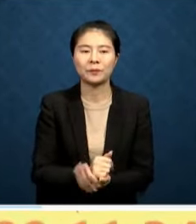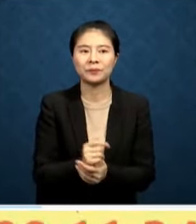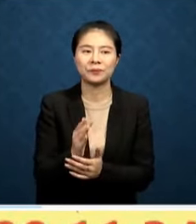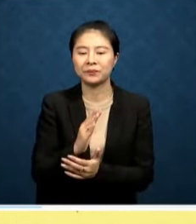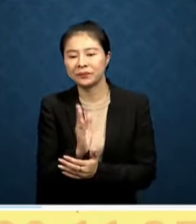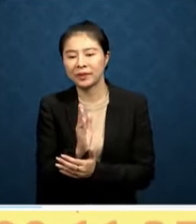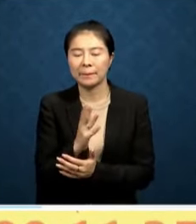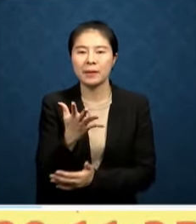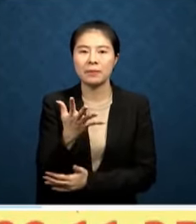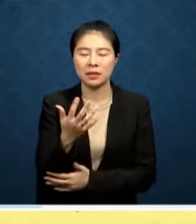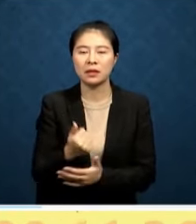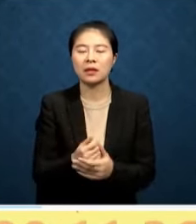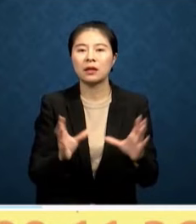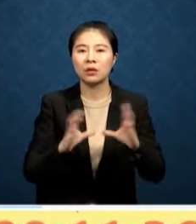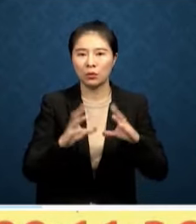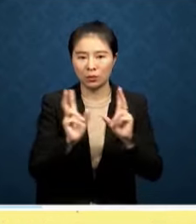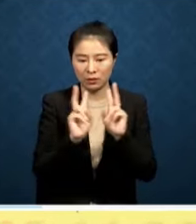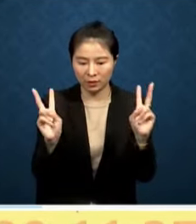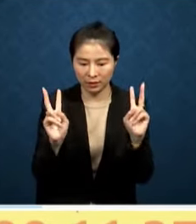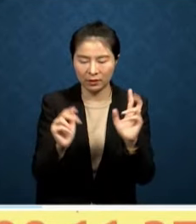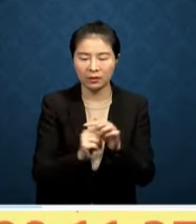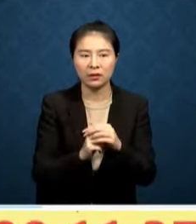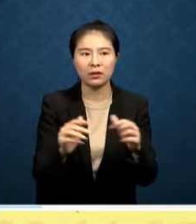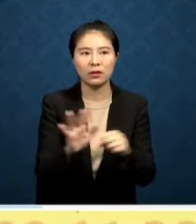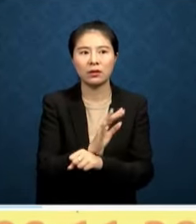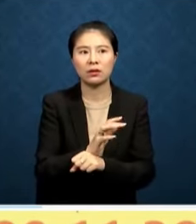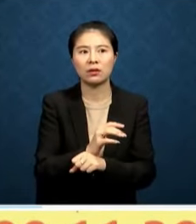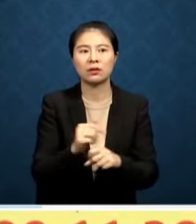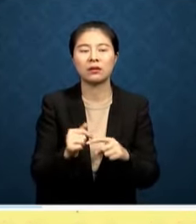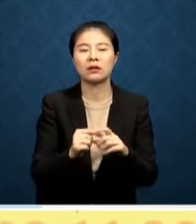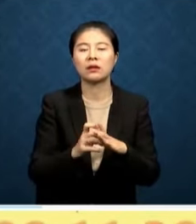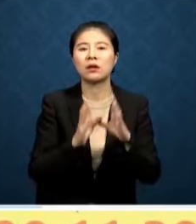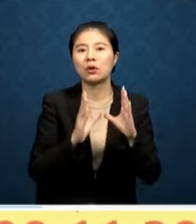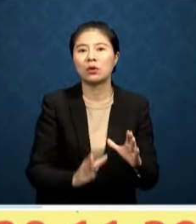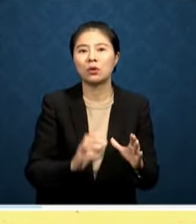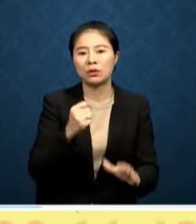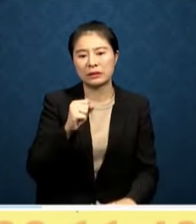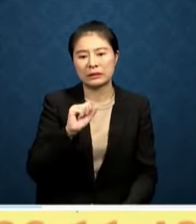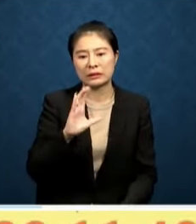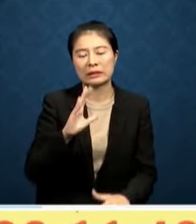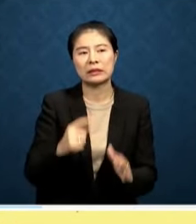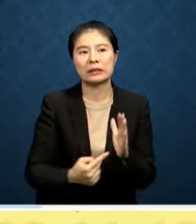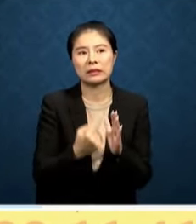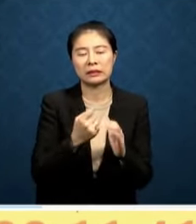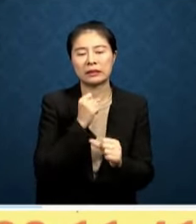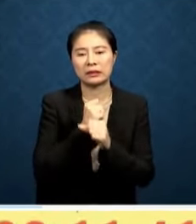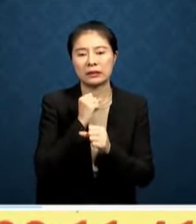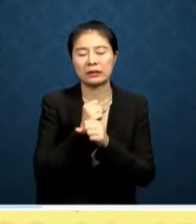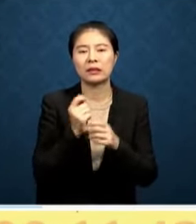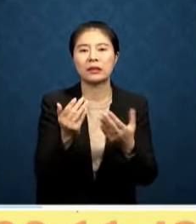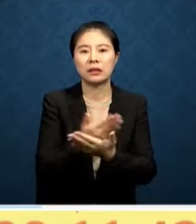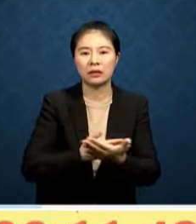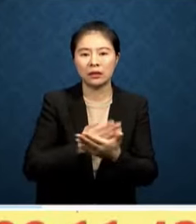ขอให้มีคณะกรรมการให้ครบทั้ง15ท่านเราก็จะเริ่มต้นในการเจรจ